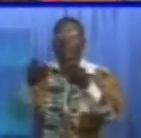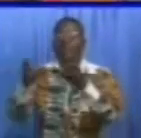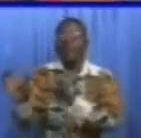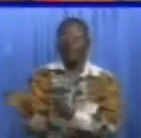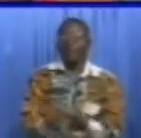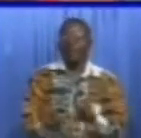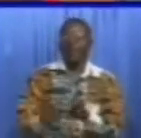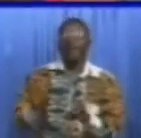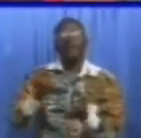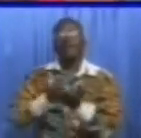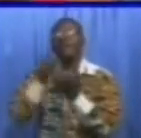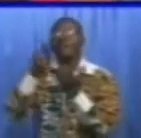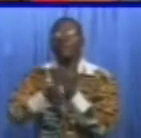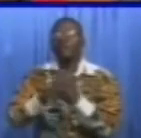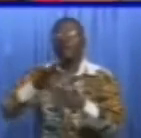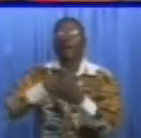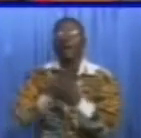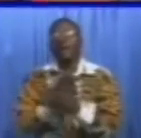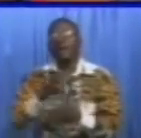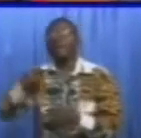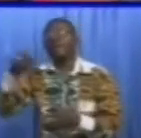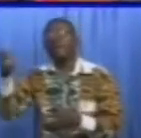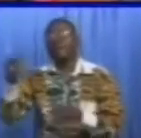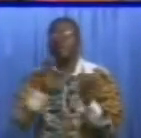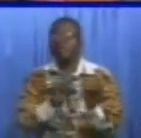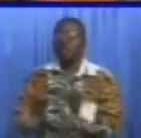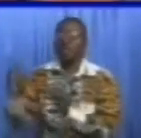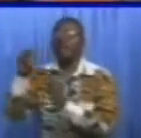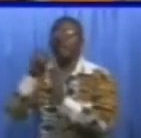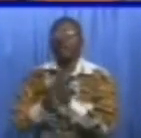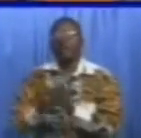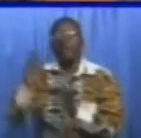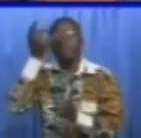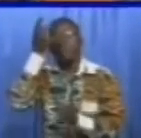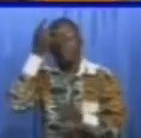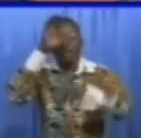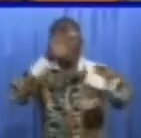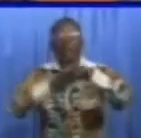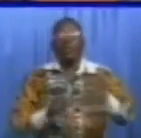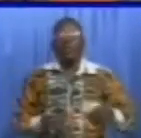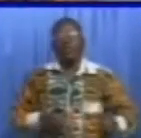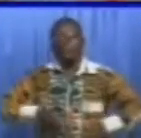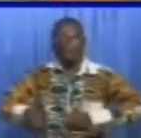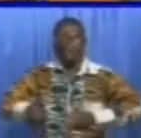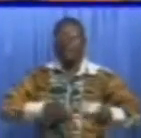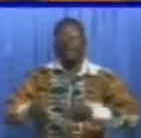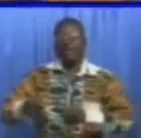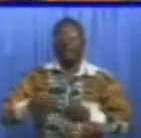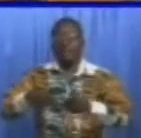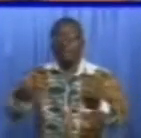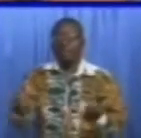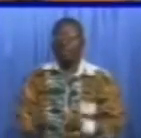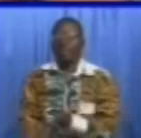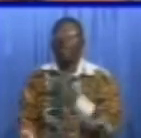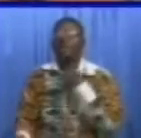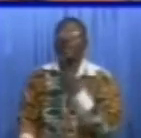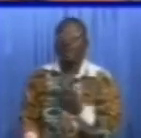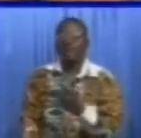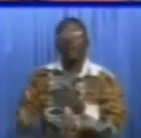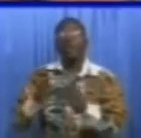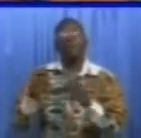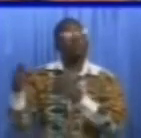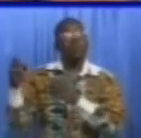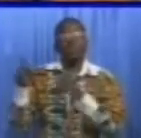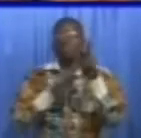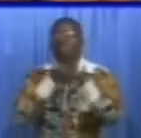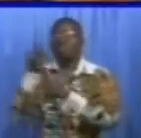un joint entre les autres organisations politiques et puis interpeller les dirigeants en place et leur dire que le peuple traverse